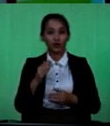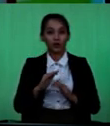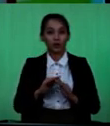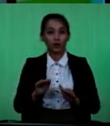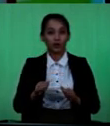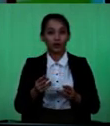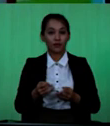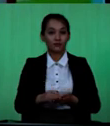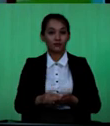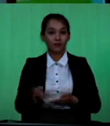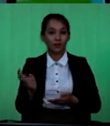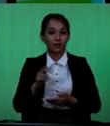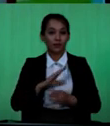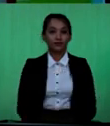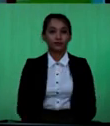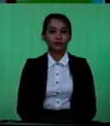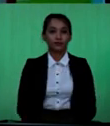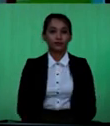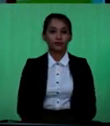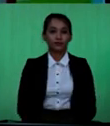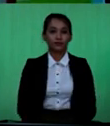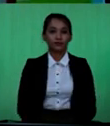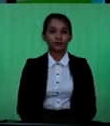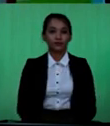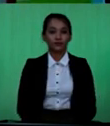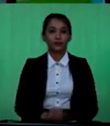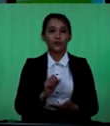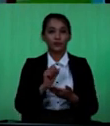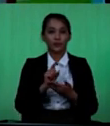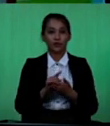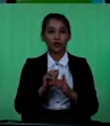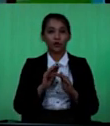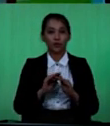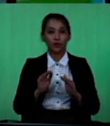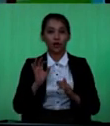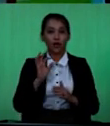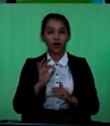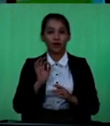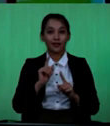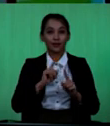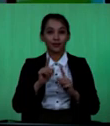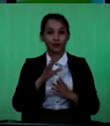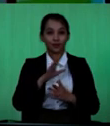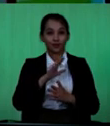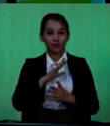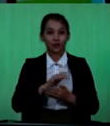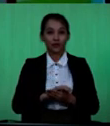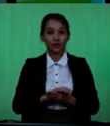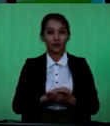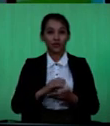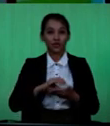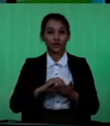qatnashmadi? Diqqat qiling. Demak, masalada o'quvchilar haqida fikr yuritilmoqda. Bu